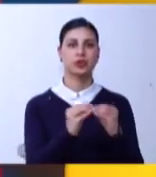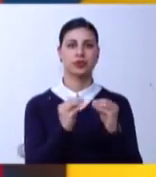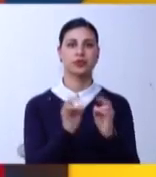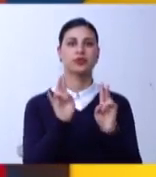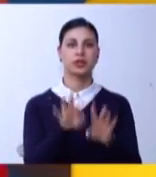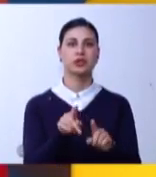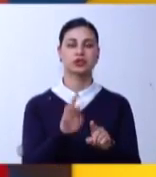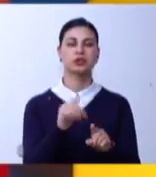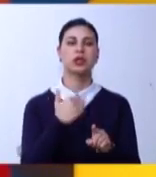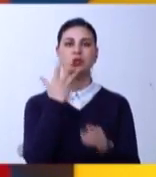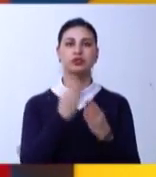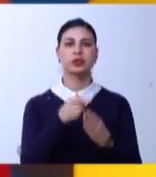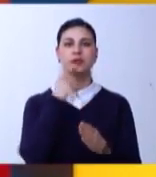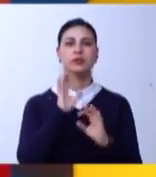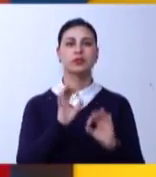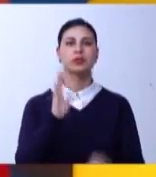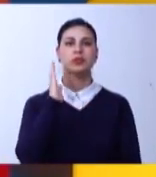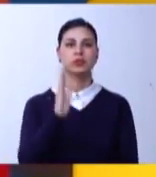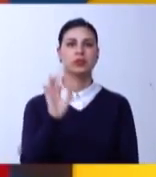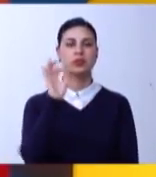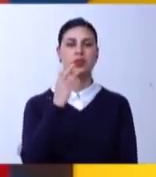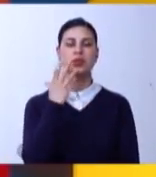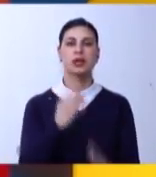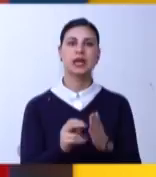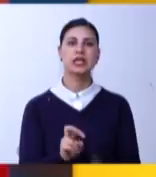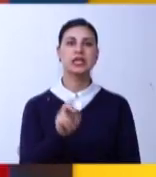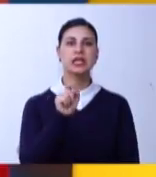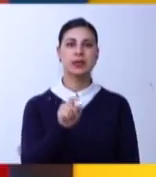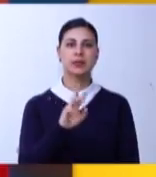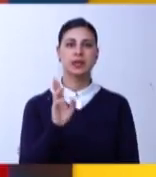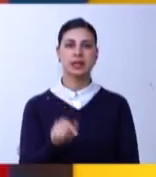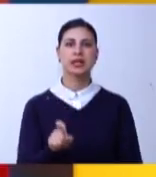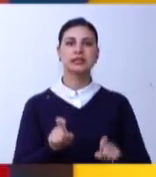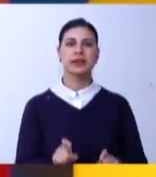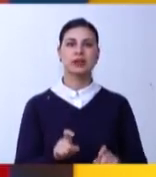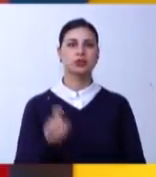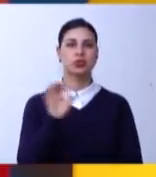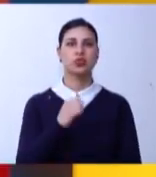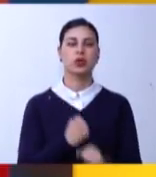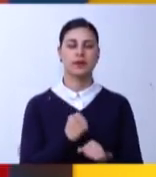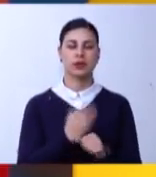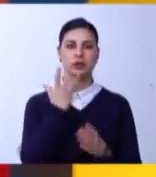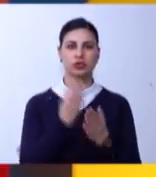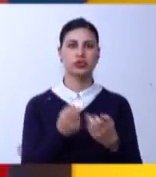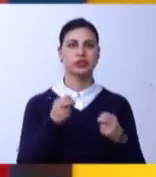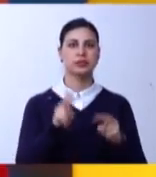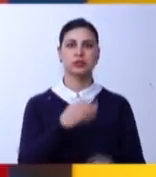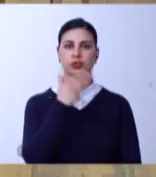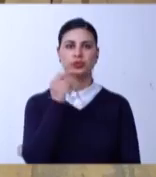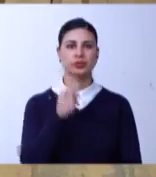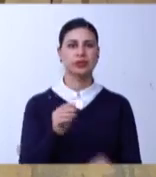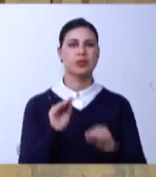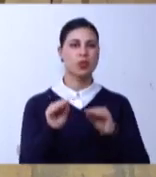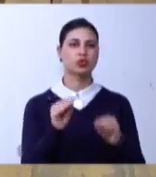ჩვენ გავაგრძელებთ, როგორ შეიძლება ტუალეტის ჩვევა ამ კიბის და სავარძლის პრინციპით გამოვიყენოთ. ჩვენ შეგნებულად არ გვაქვს სტუდიაში